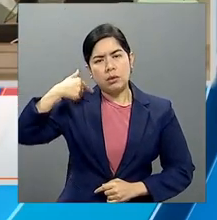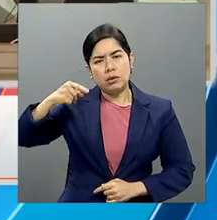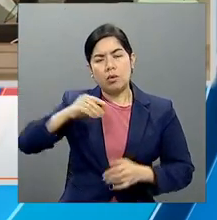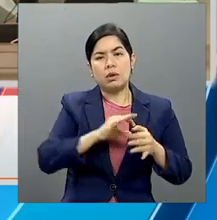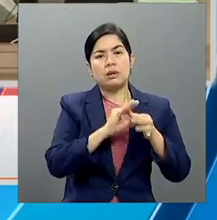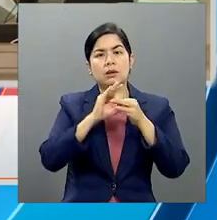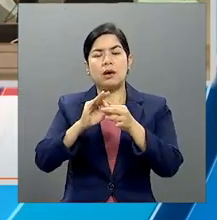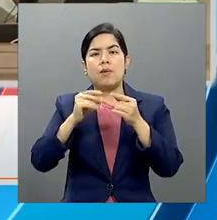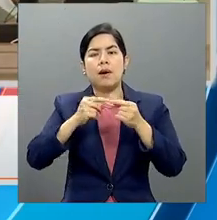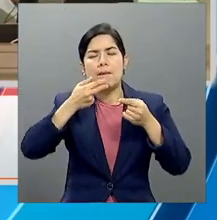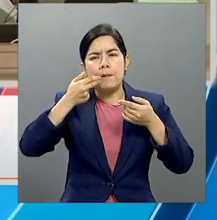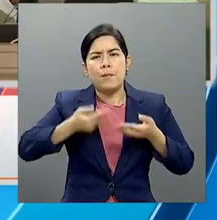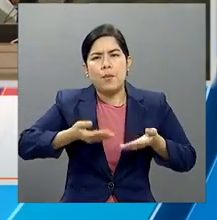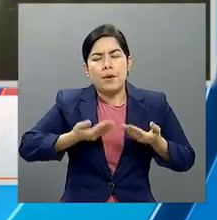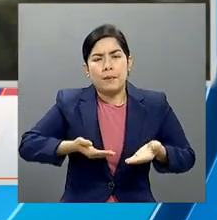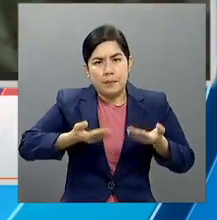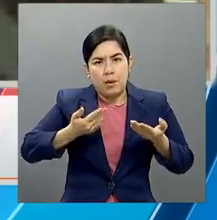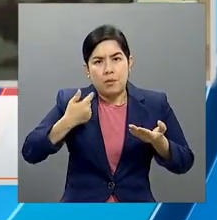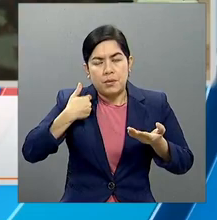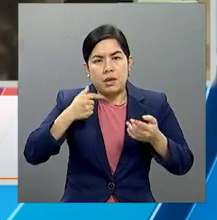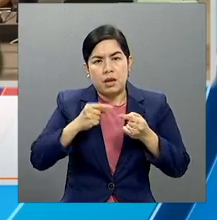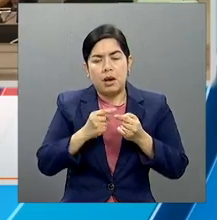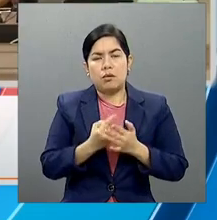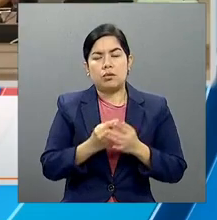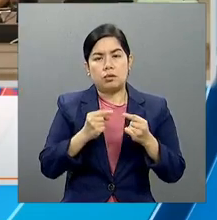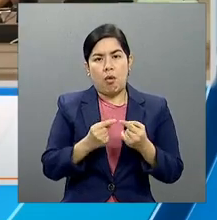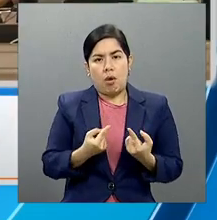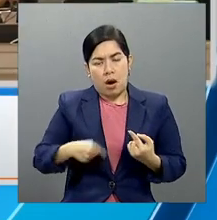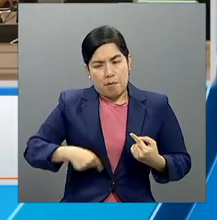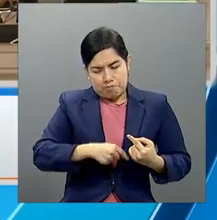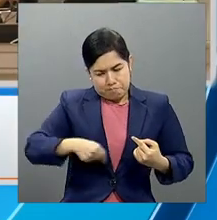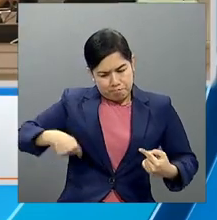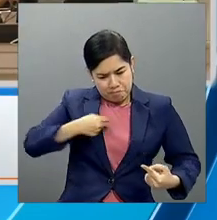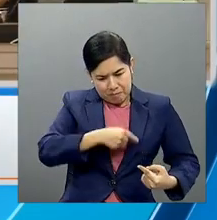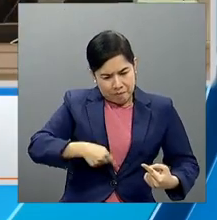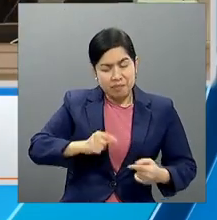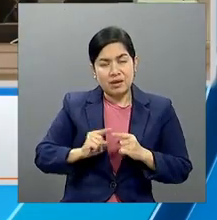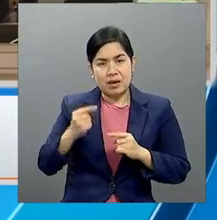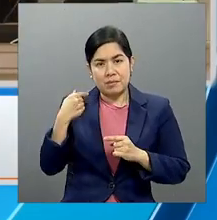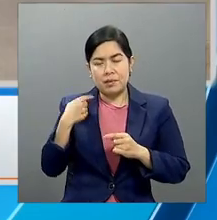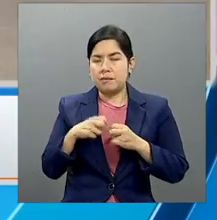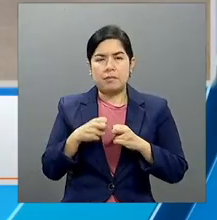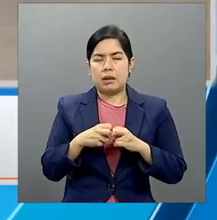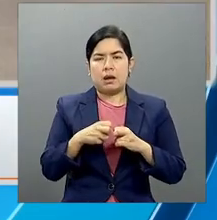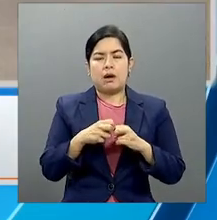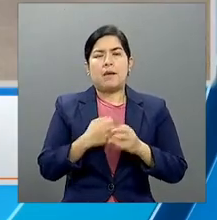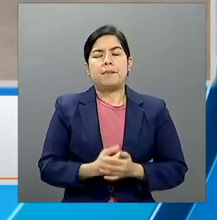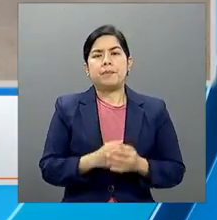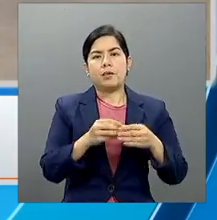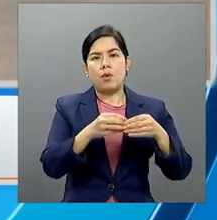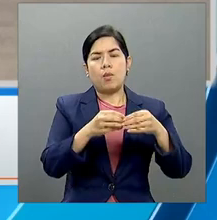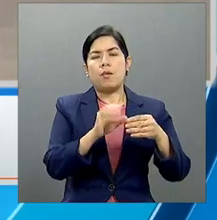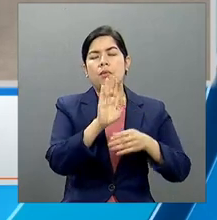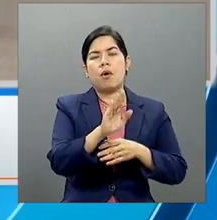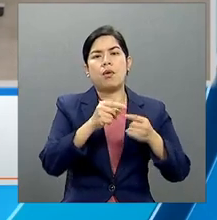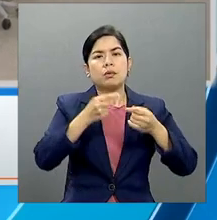ยะสุดท้ายเนี่ยก็จะมีอวัยวะอื่นๆเนี่ยที่มีการเสื่อมตามมาเราพบว่าคนไข้ที่เป็นเบาหวานเนี่ย1ใน3นะครับ